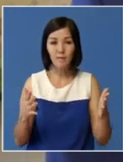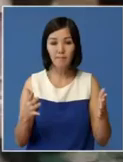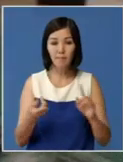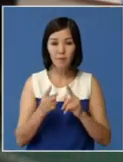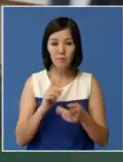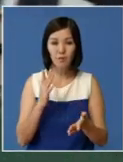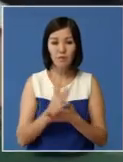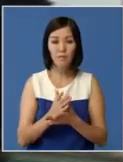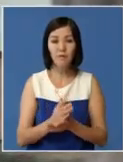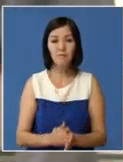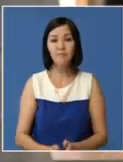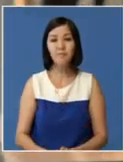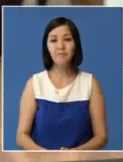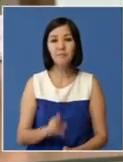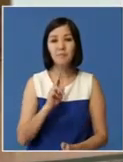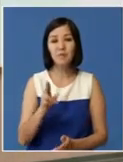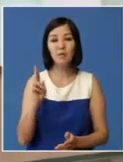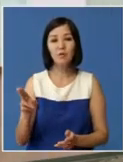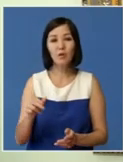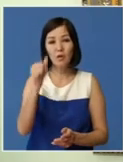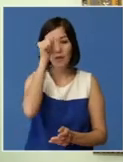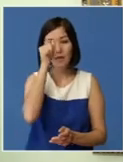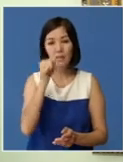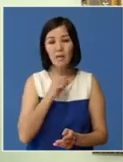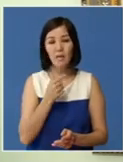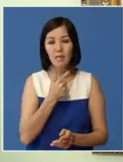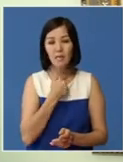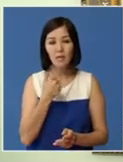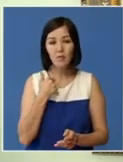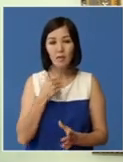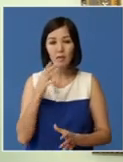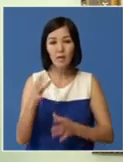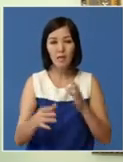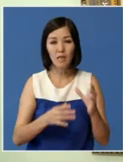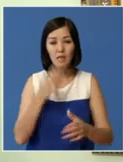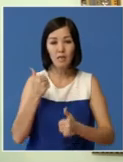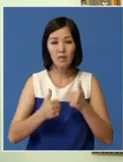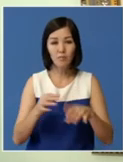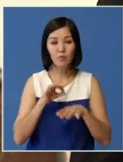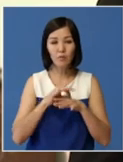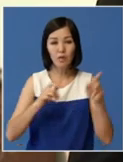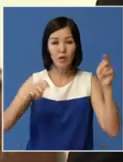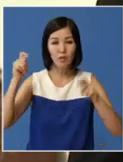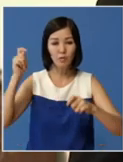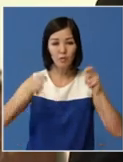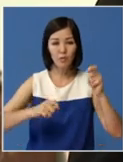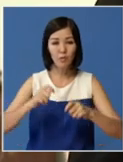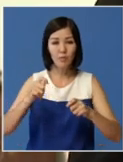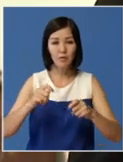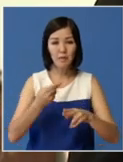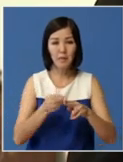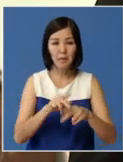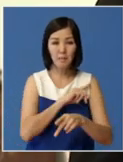бар. Айта кетейік, қыркүйек айында Талдықорғанда кәсіби суретшілердің халықаралық симпозиумы өтеді. Оған әлемдік түкпір-түкпірінен кілең